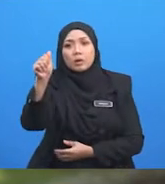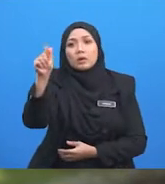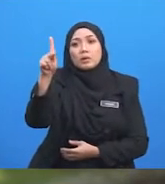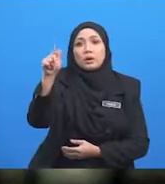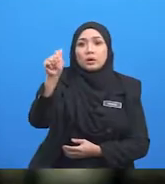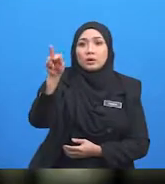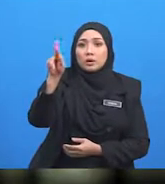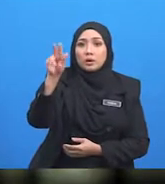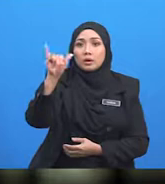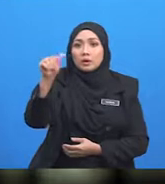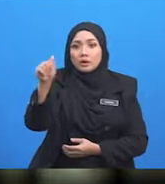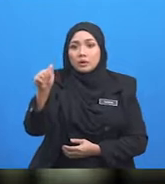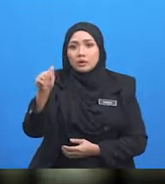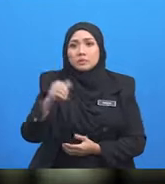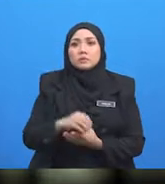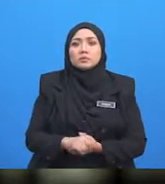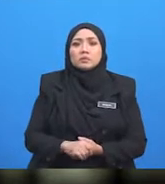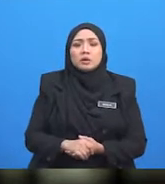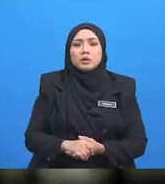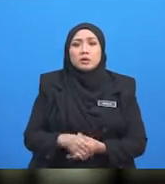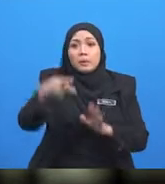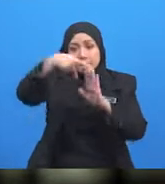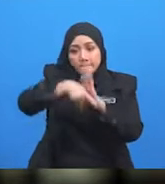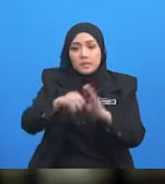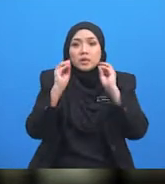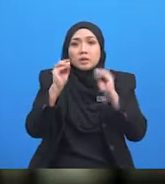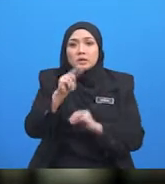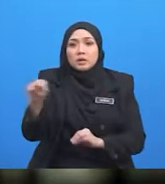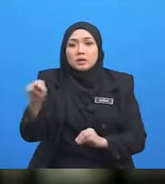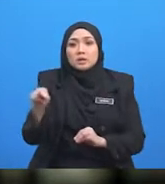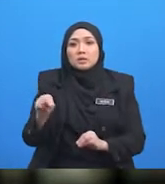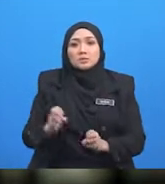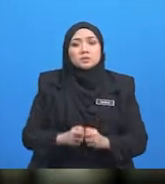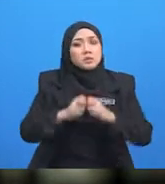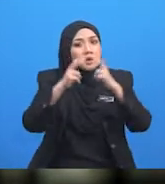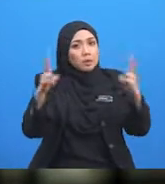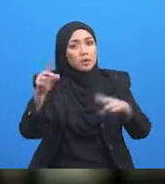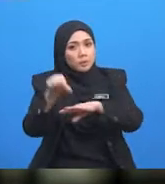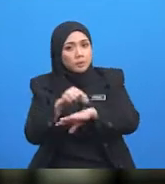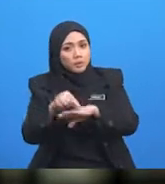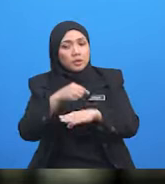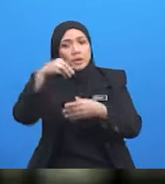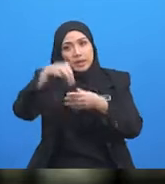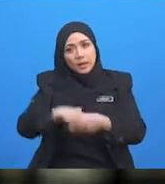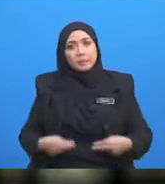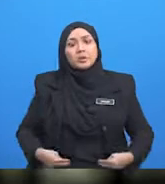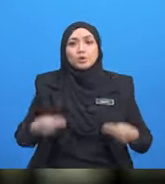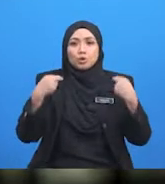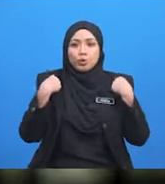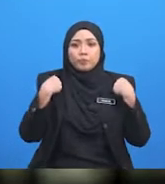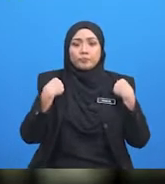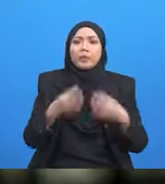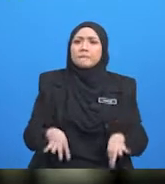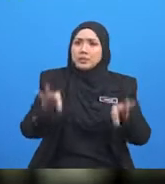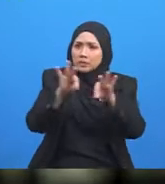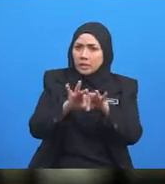pengajaran. Pengajaran sangat berguna sebagai pedoman hidup. Oleh itu, penting untuk setiap